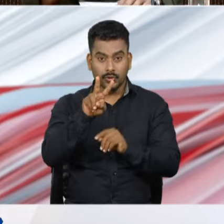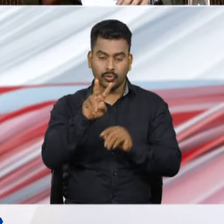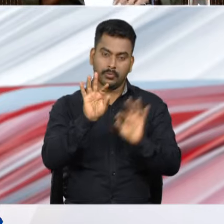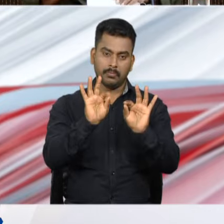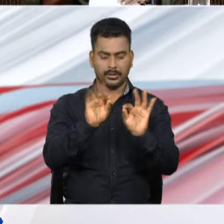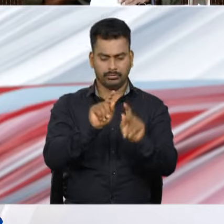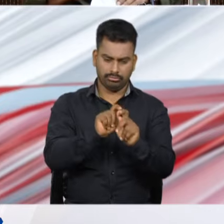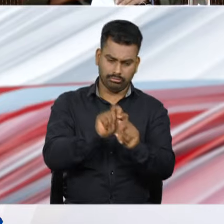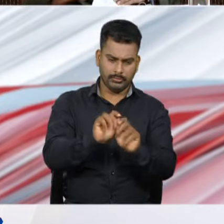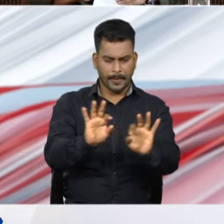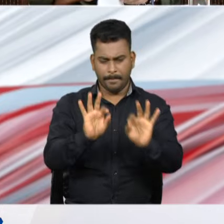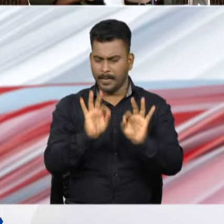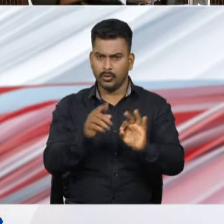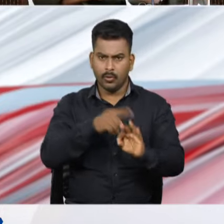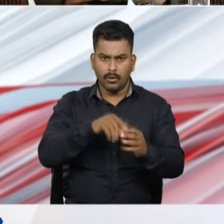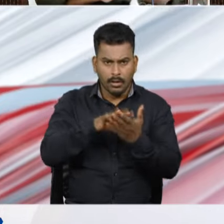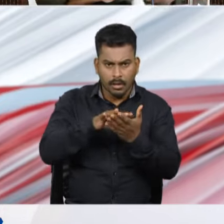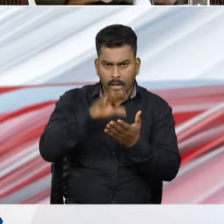കാര്യമാണ്.